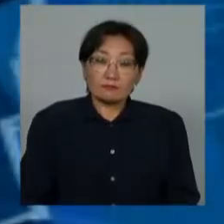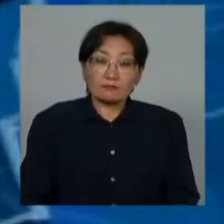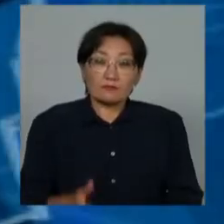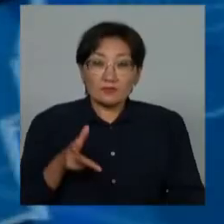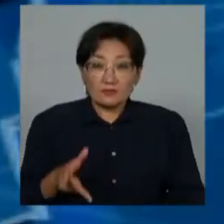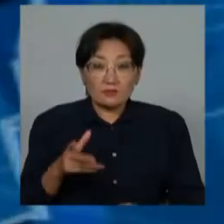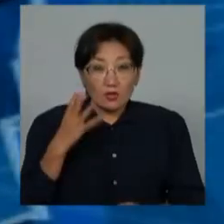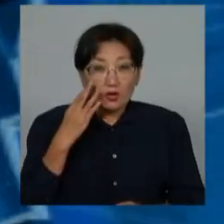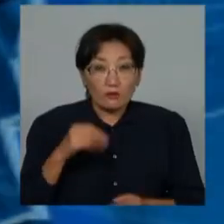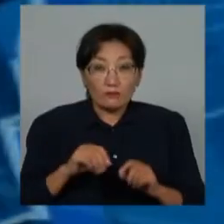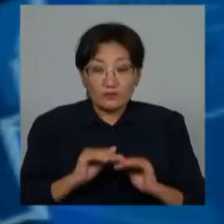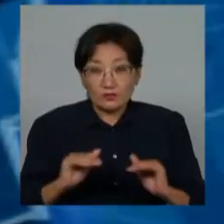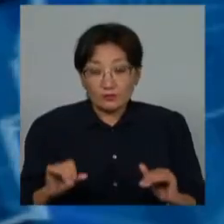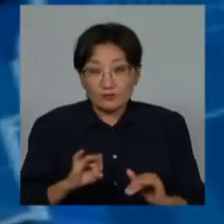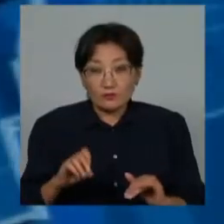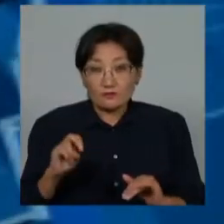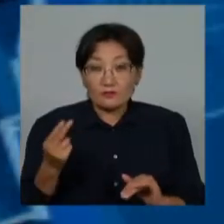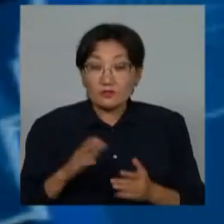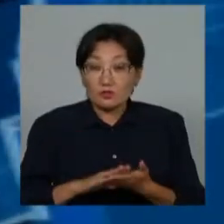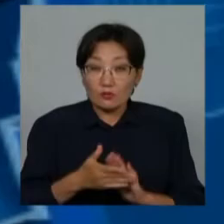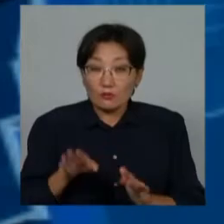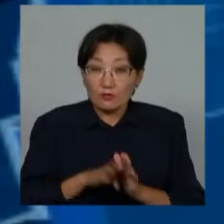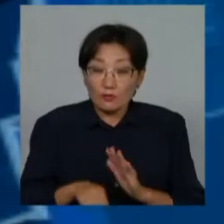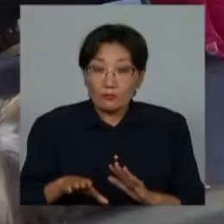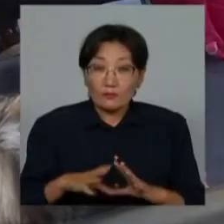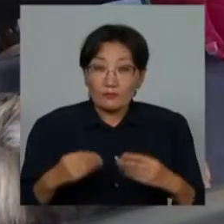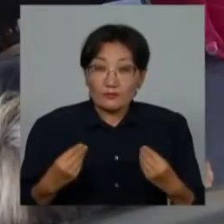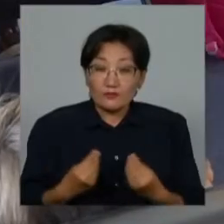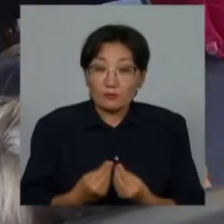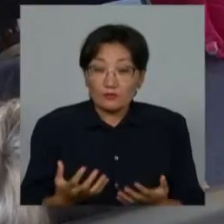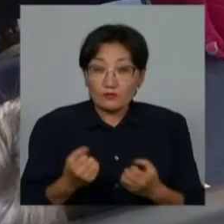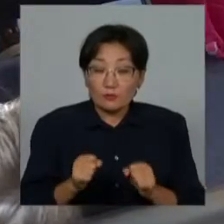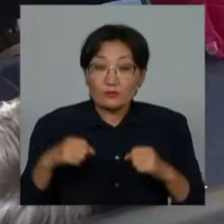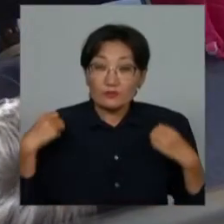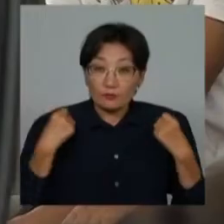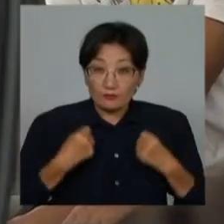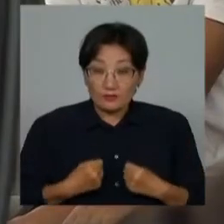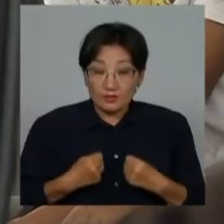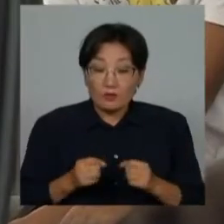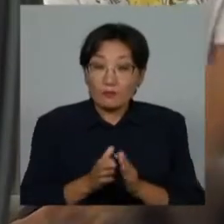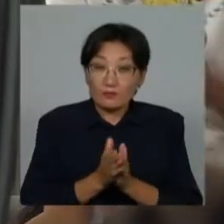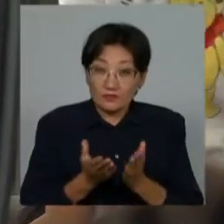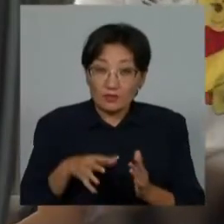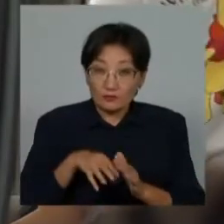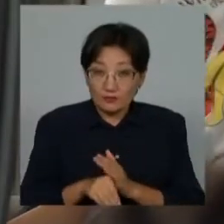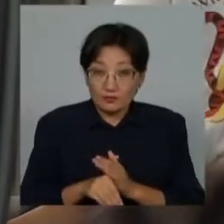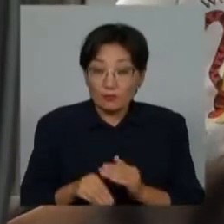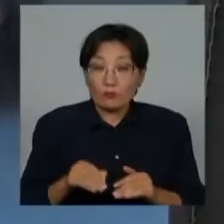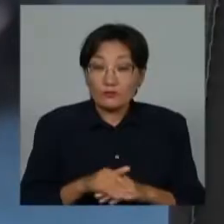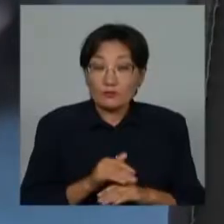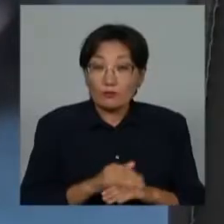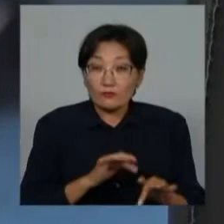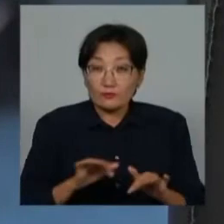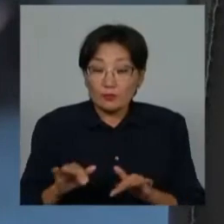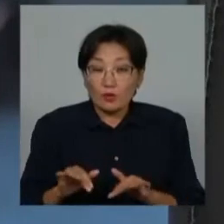Три тысячи алматинских школьников из социально уязвимых слоев населения получат сумки с учебными принадлежностями. Благотворительную